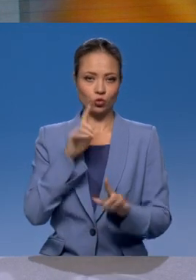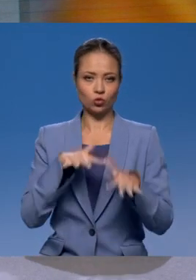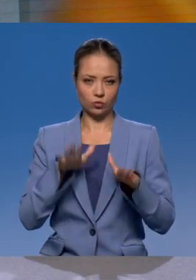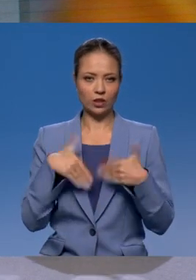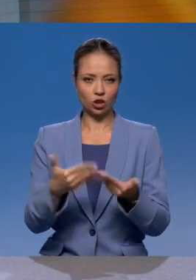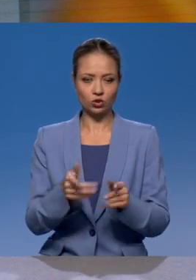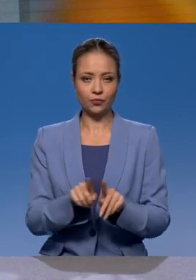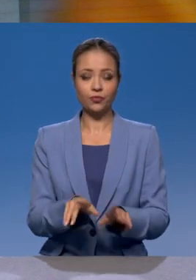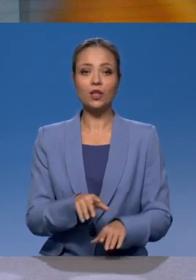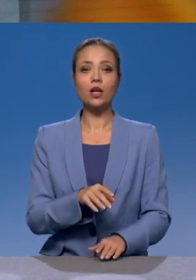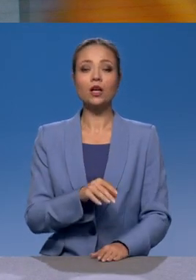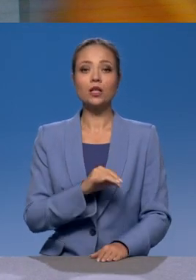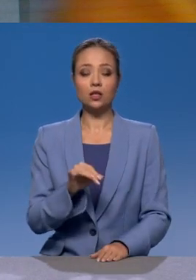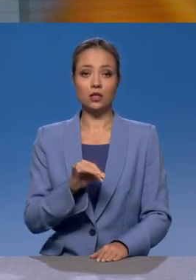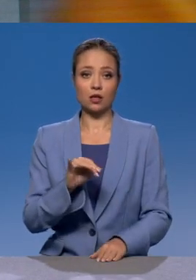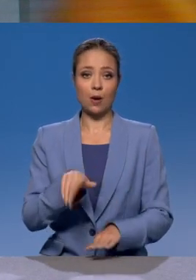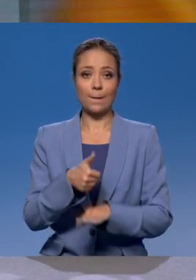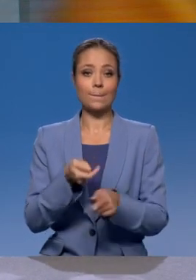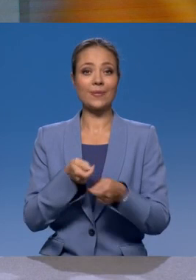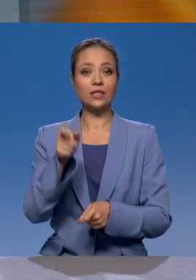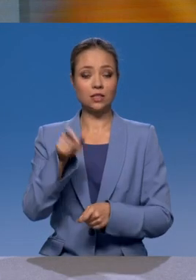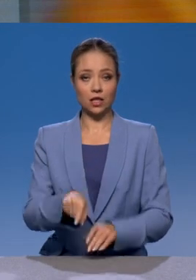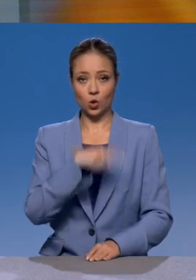итогам поручений президента Российской Федерации,